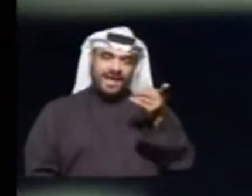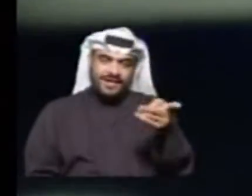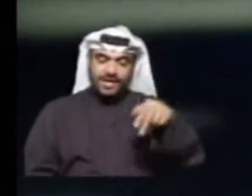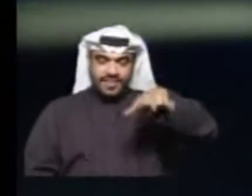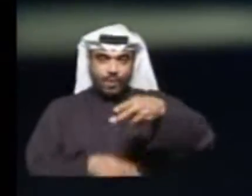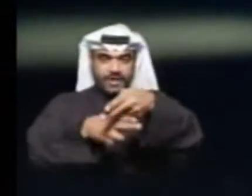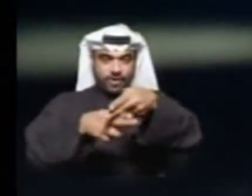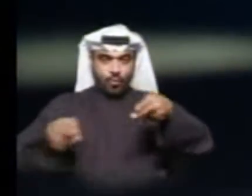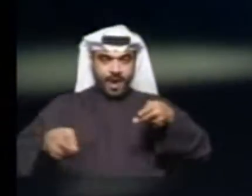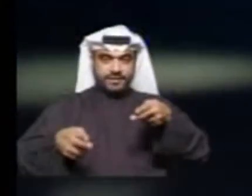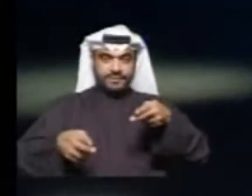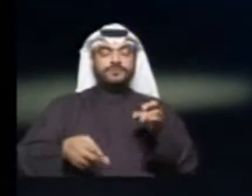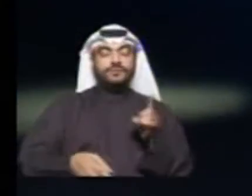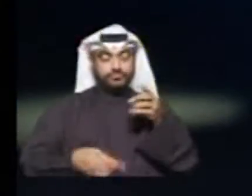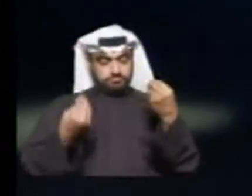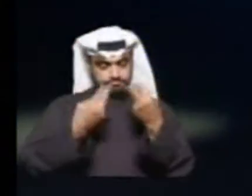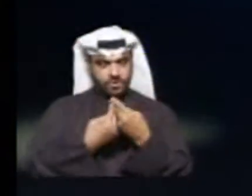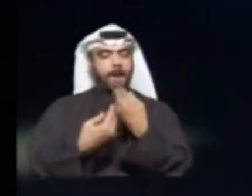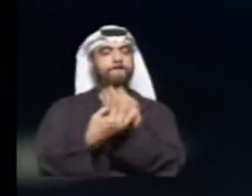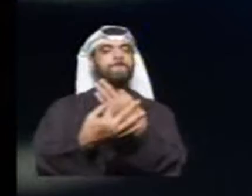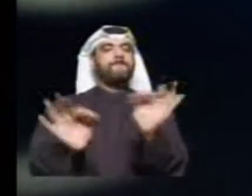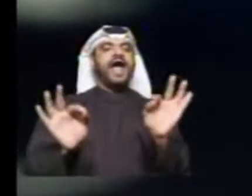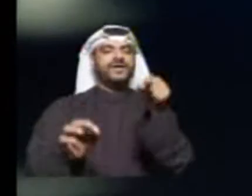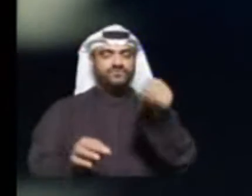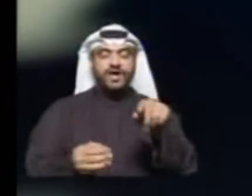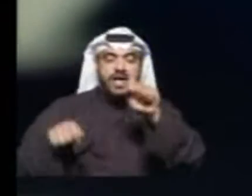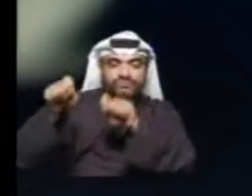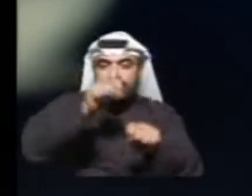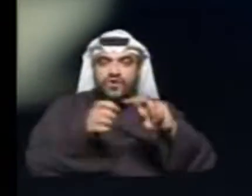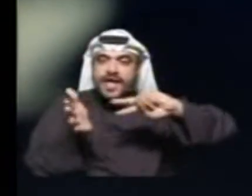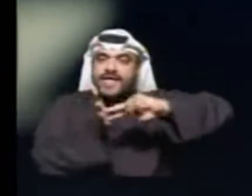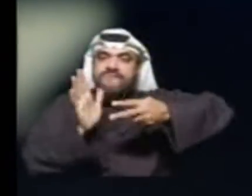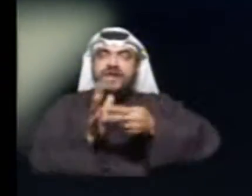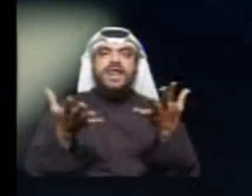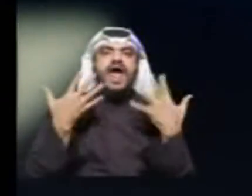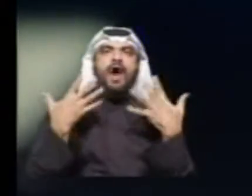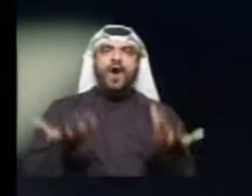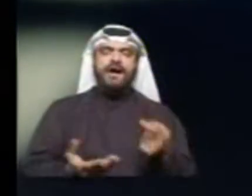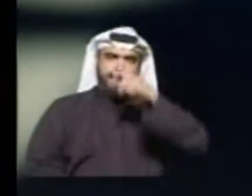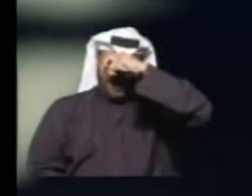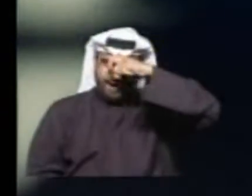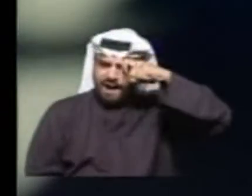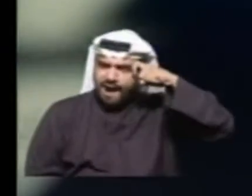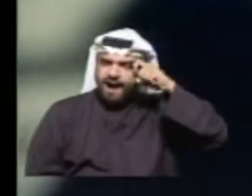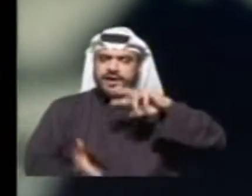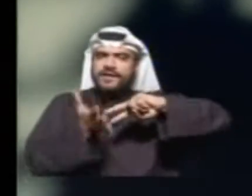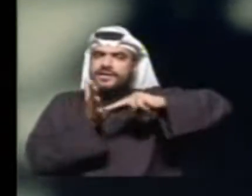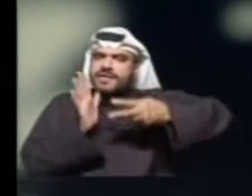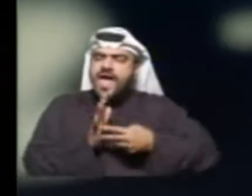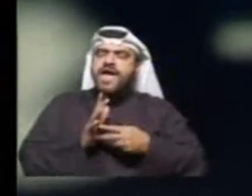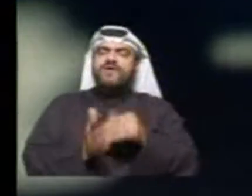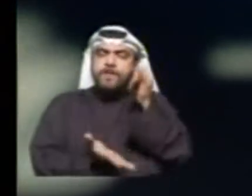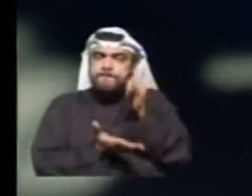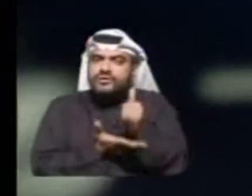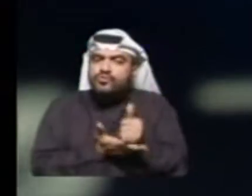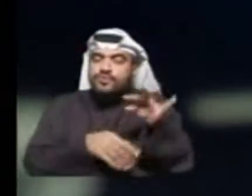دولة الكويت تشارك المجتمع الدولي جهوده في معالجة ظاهرة تغير المناخ من خلال تنفيذ خطة